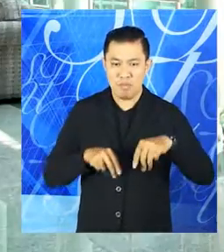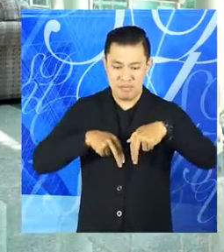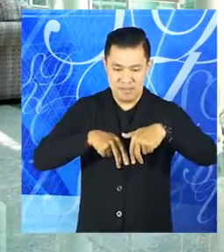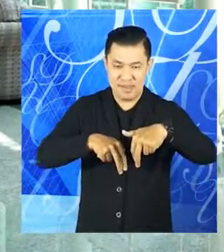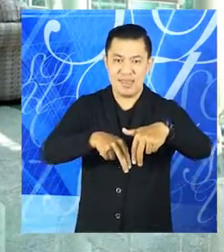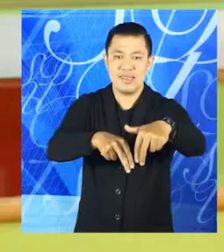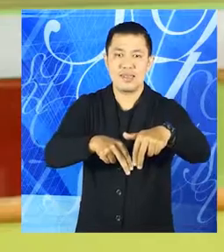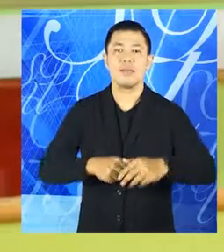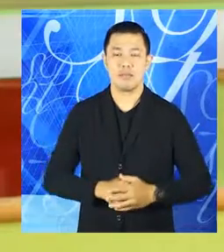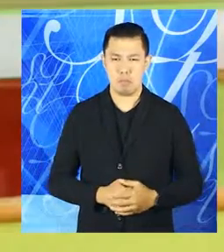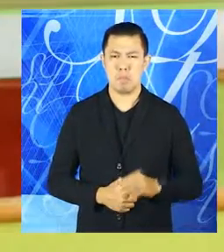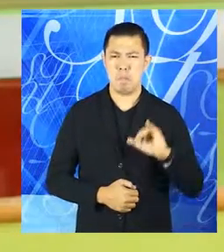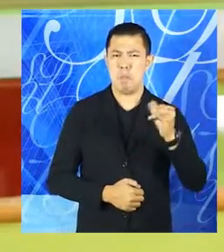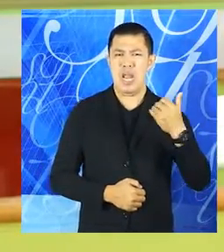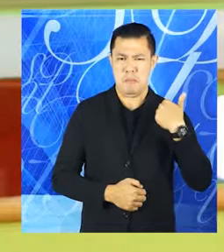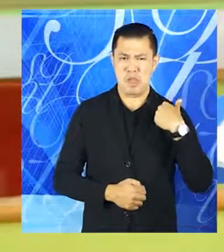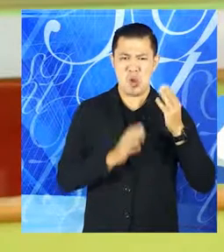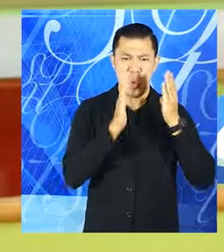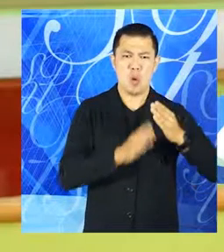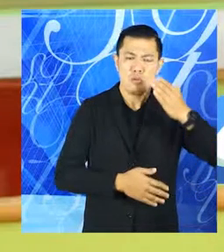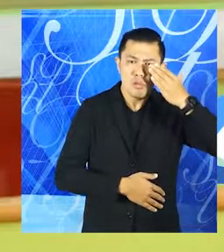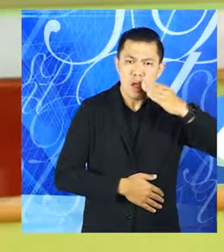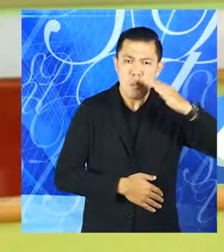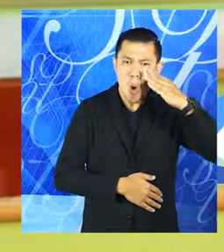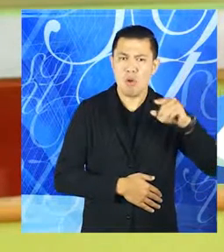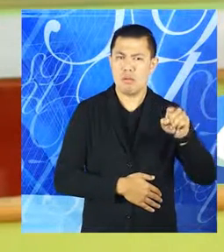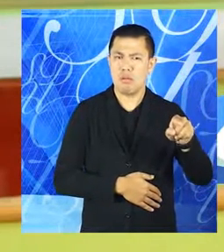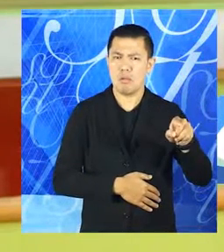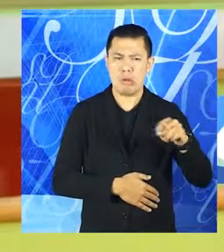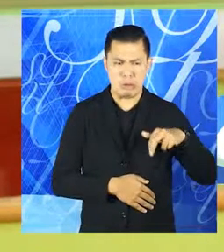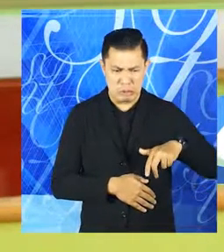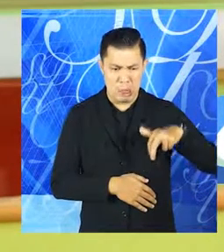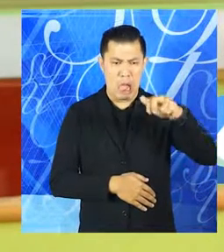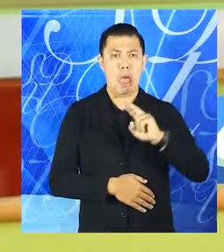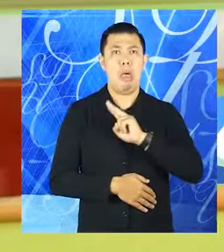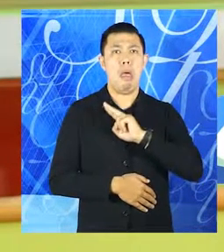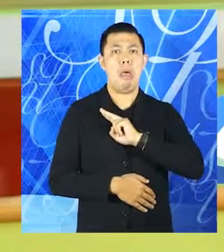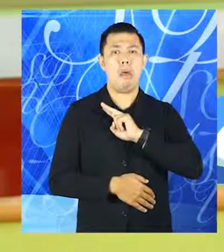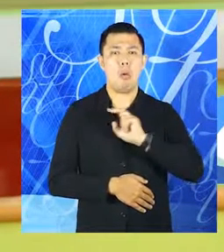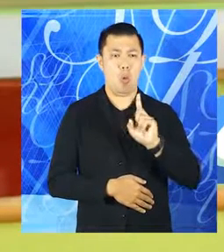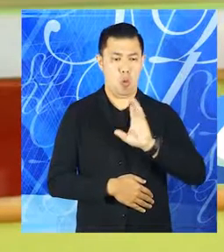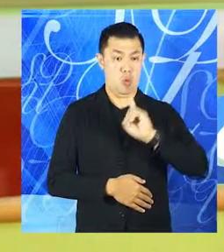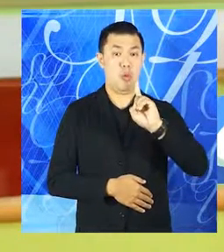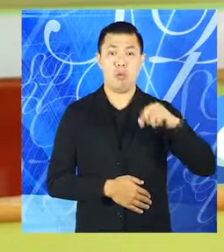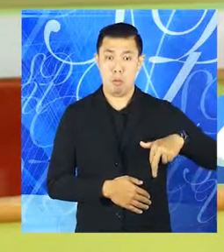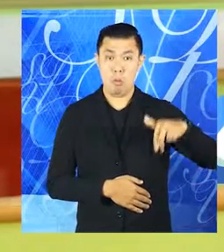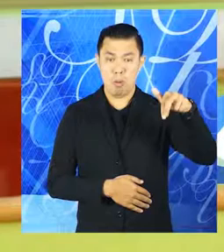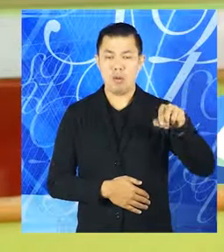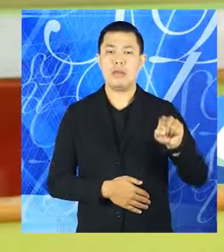กันบางครั้งหากคนตาบอดต้องขึ้นบันไดด้วยตนเองคนตาบอด